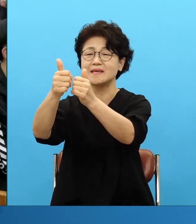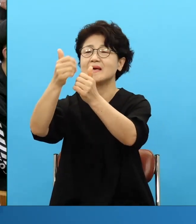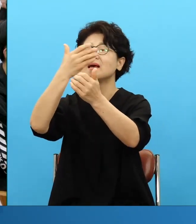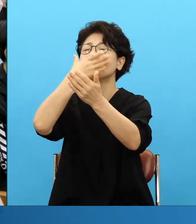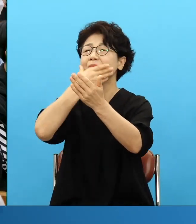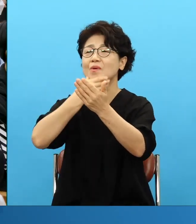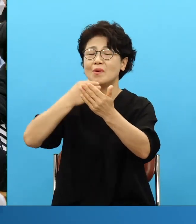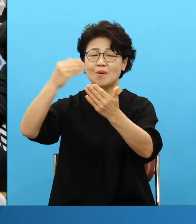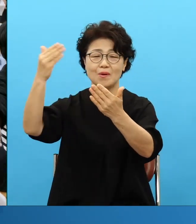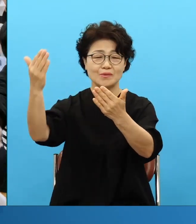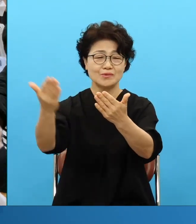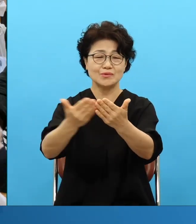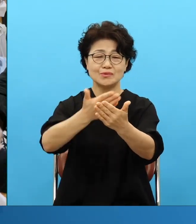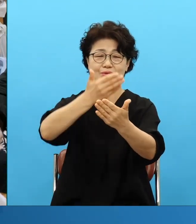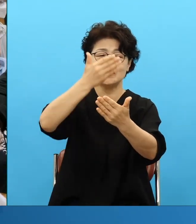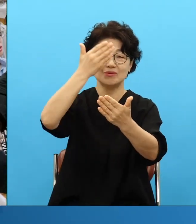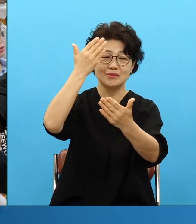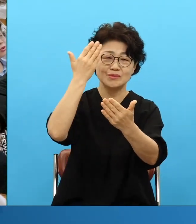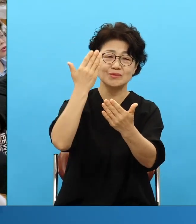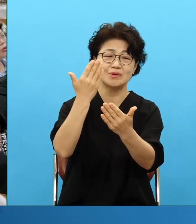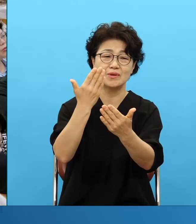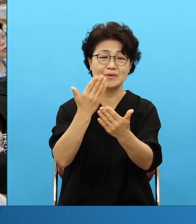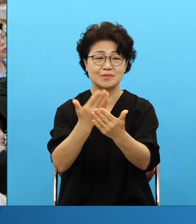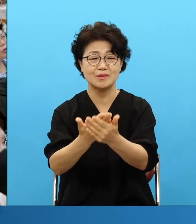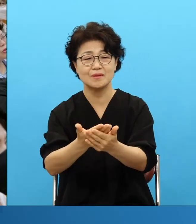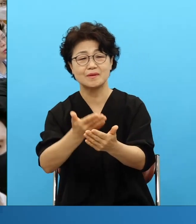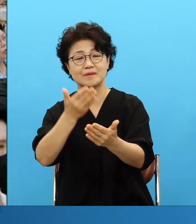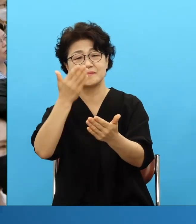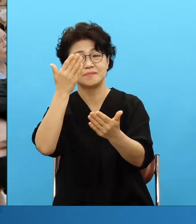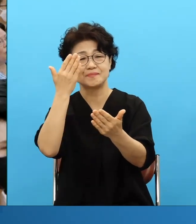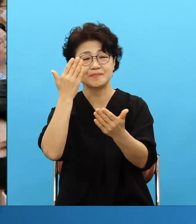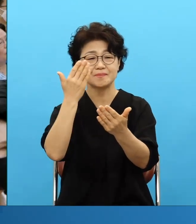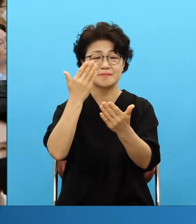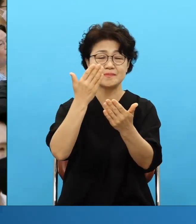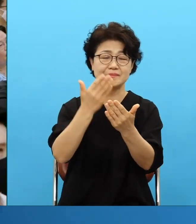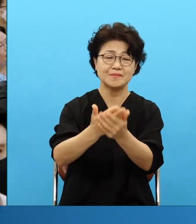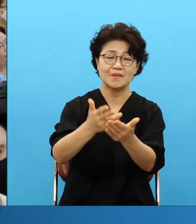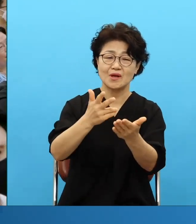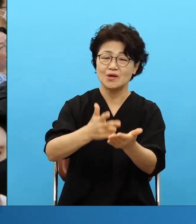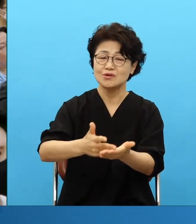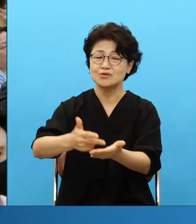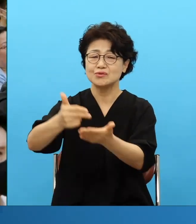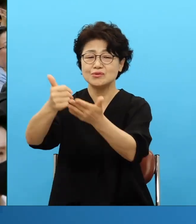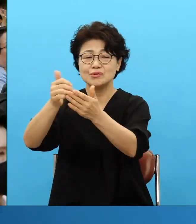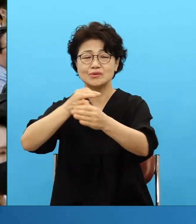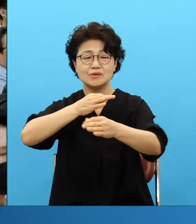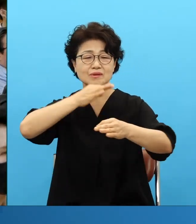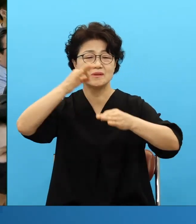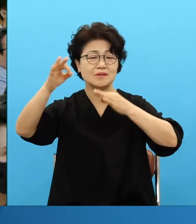왔사오니 1절만 한 번 더 찬양합니다. 주 음성 외에 주